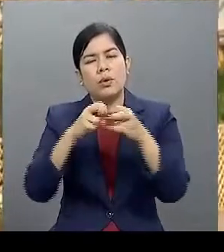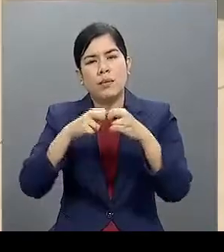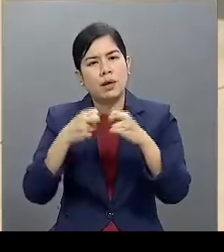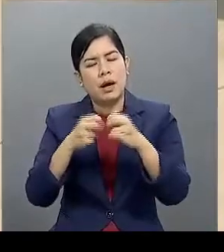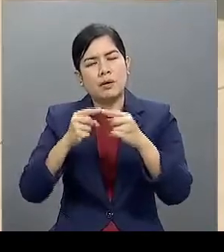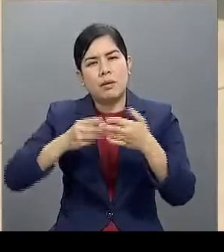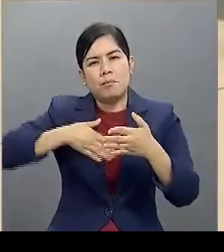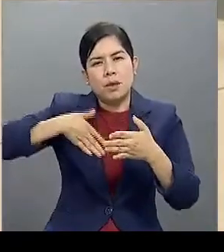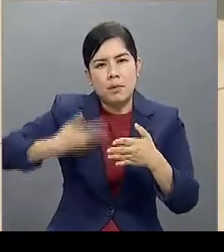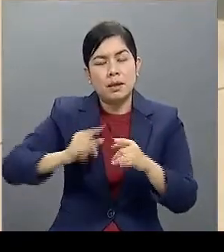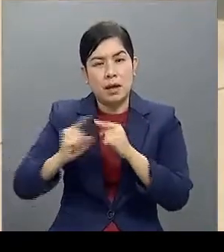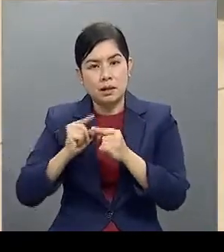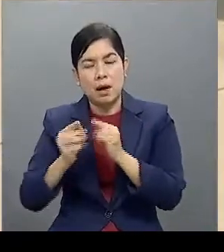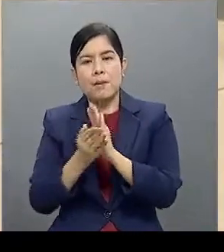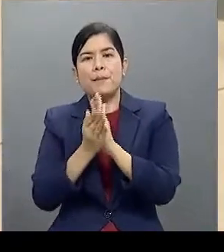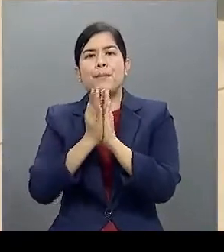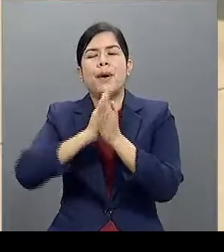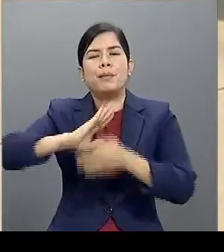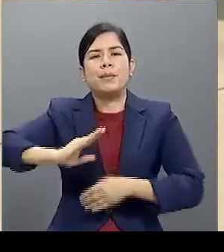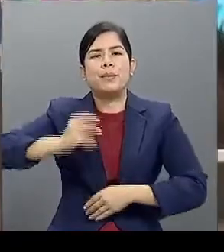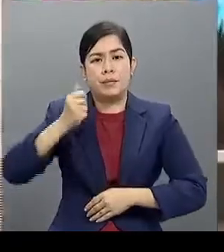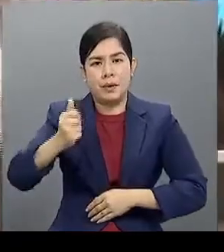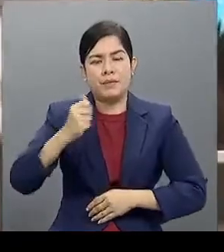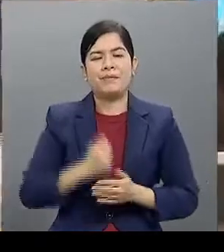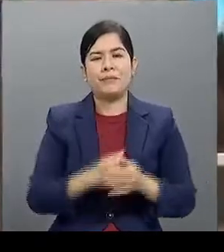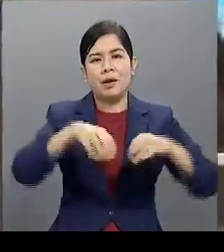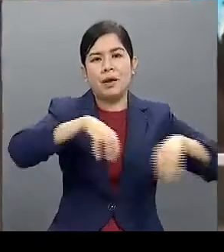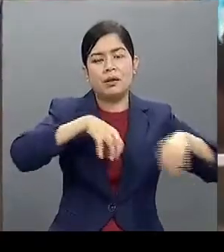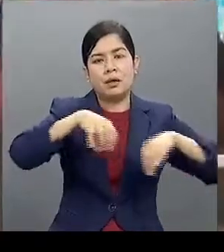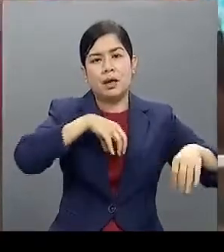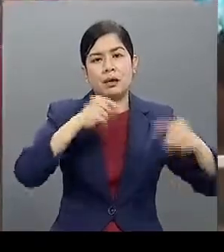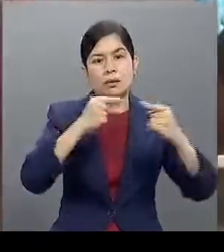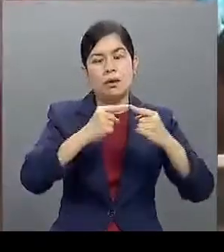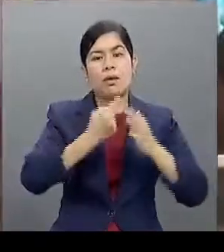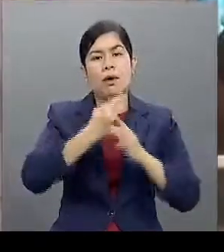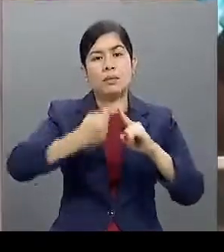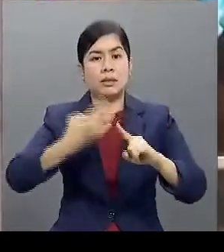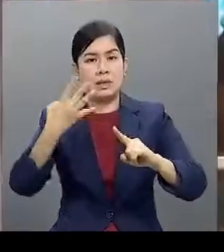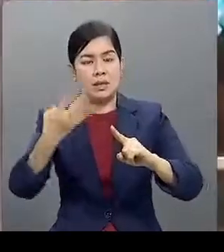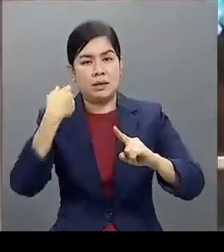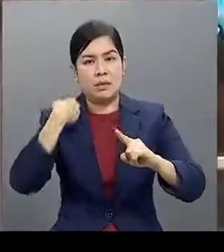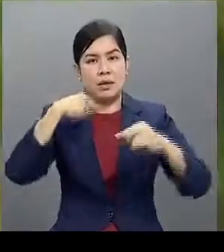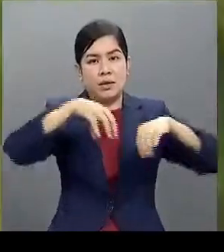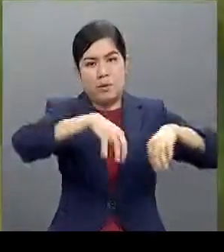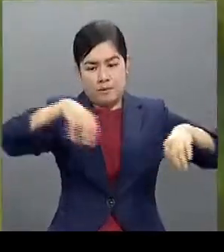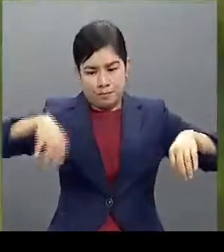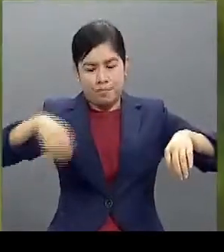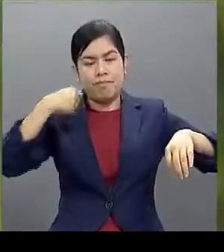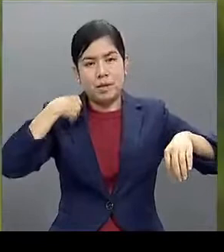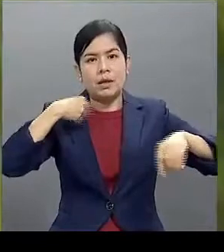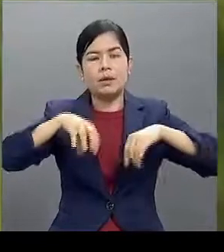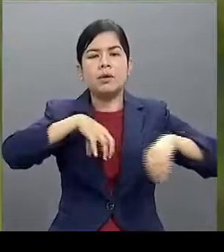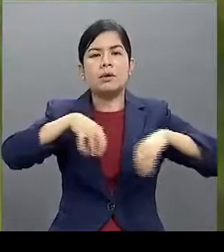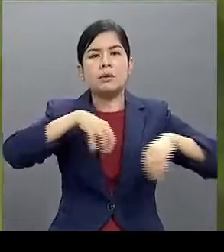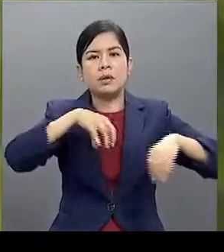ดงานสงกรานต์2จุดที่บริเวณประตูท่าแพแล้วก็อนุสาวรีย์3กษัตริย์ที่จัดกิจกรรมประเพณี